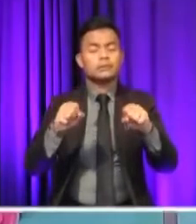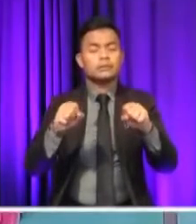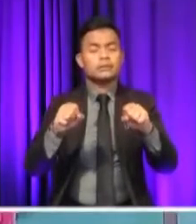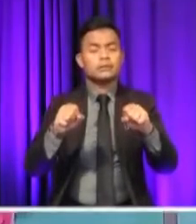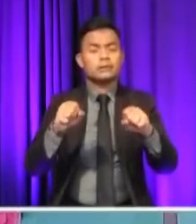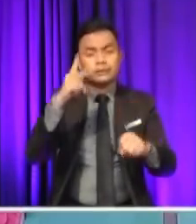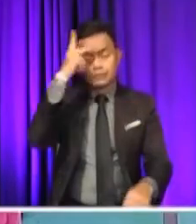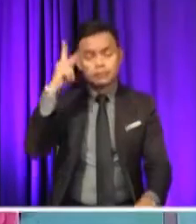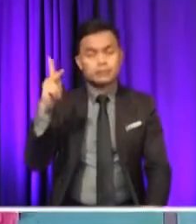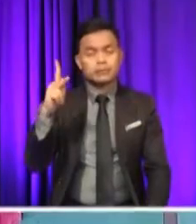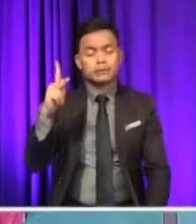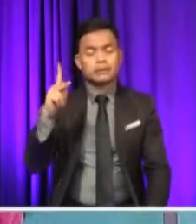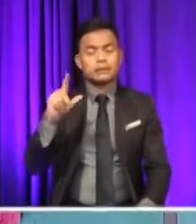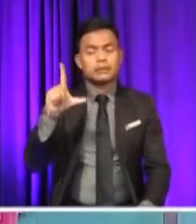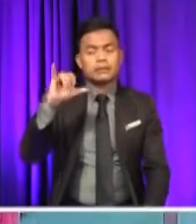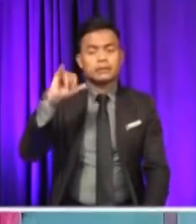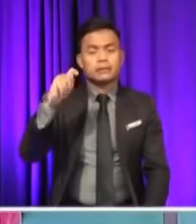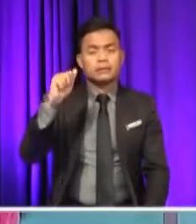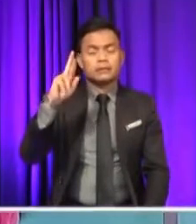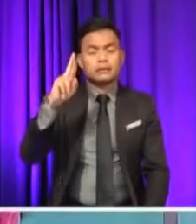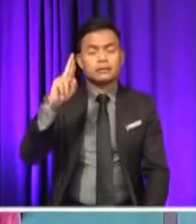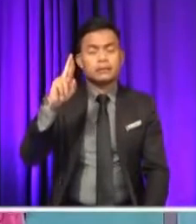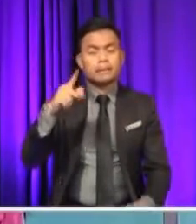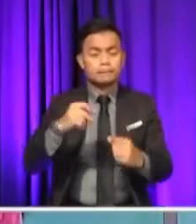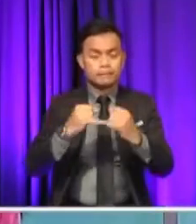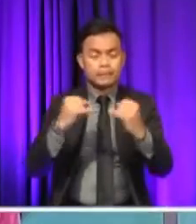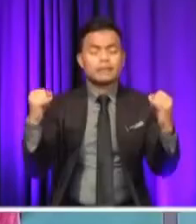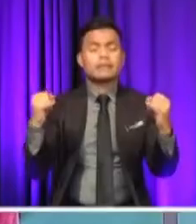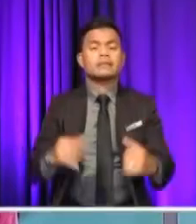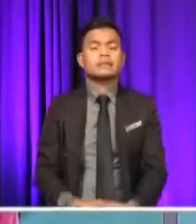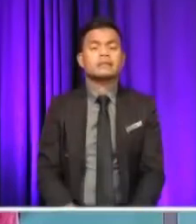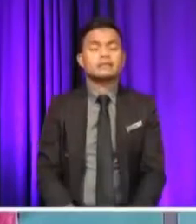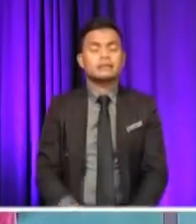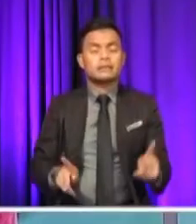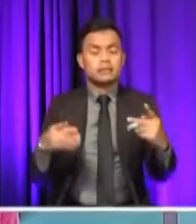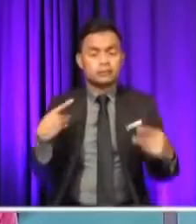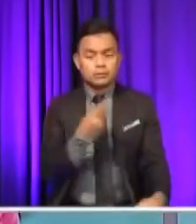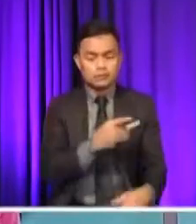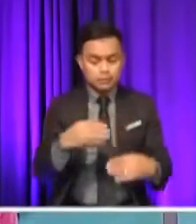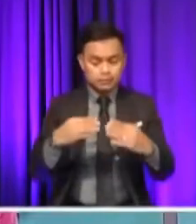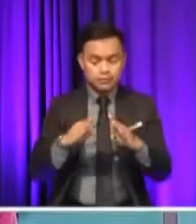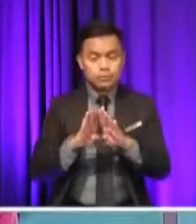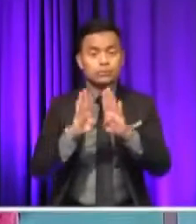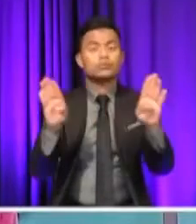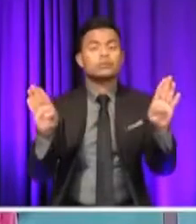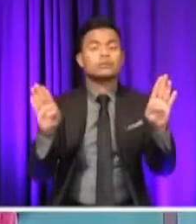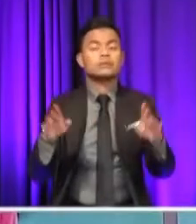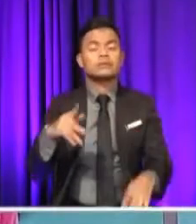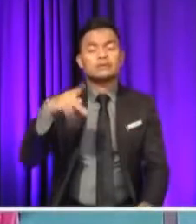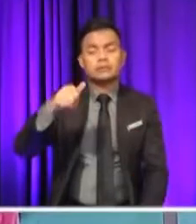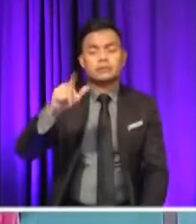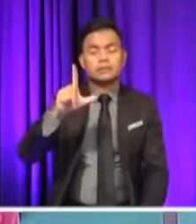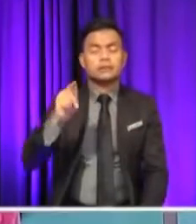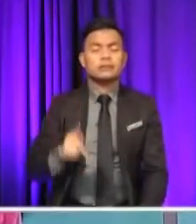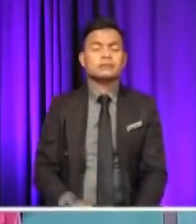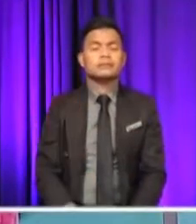lintah pintas. Okey, kalau kita buka plug tu, okey, kalau pelajar-pelajar buka plug,